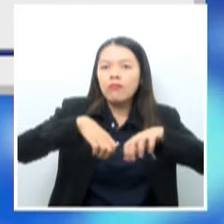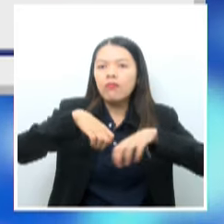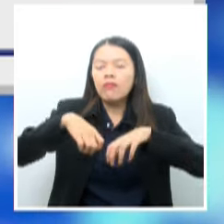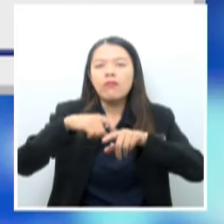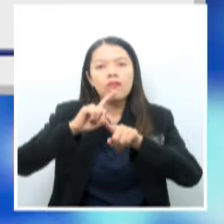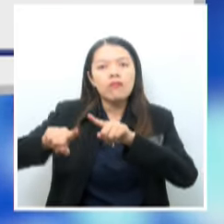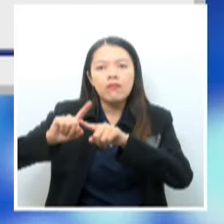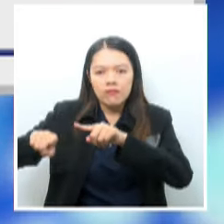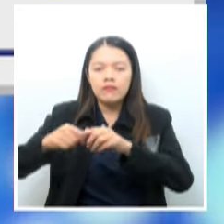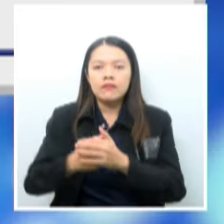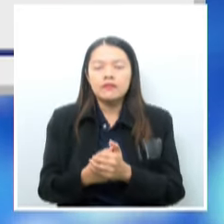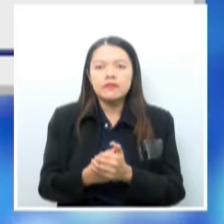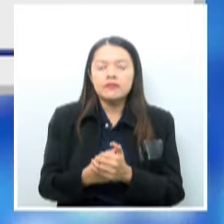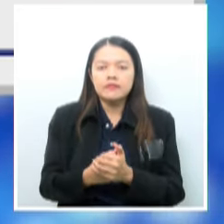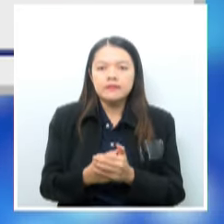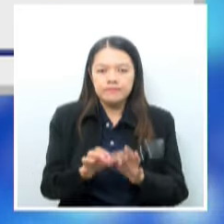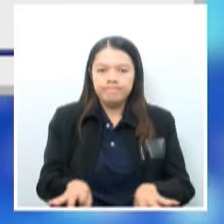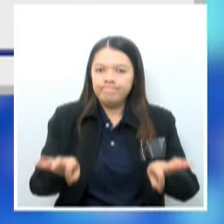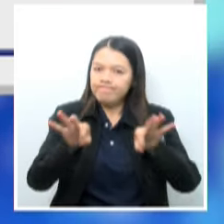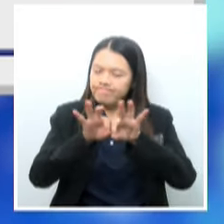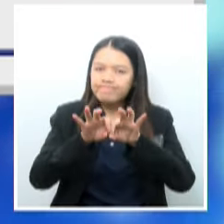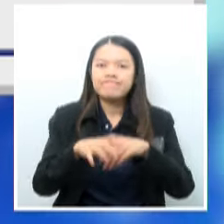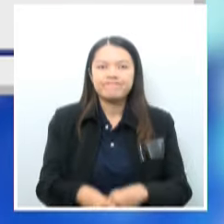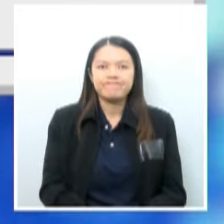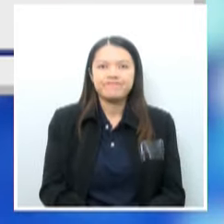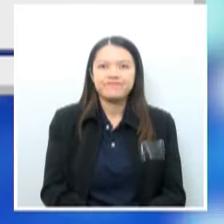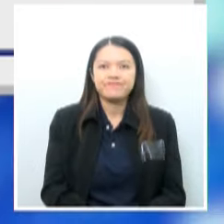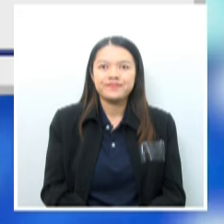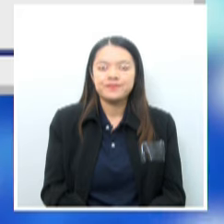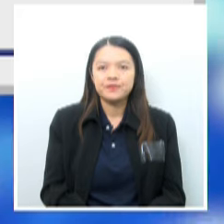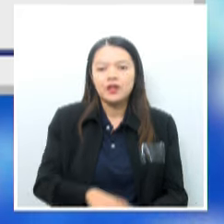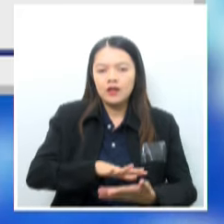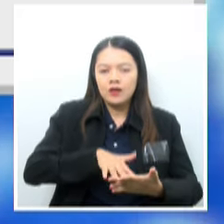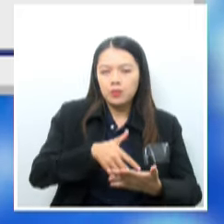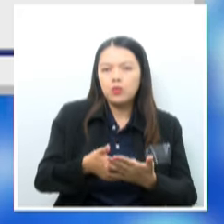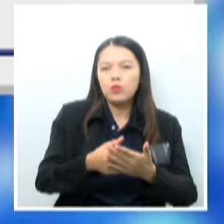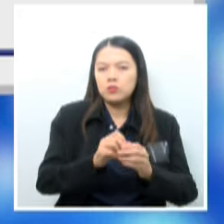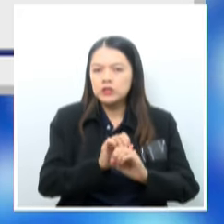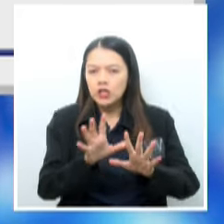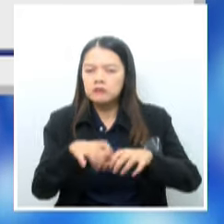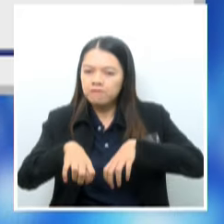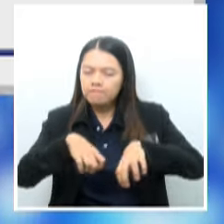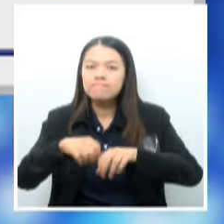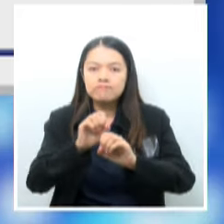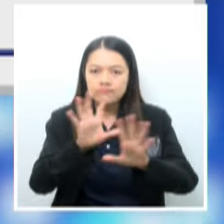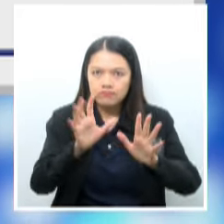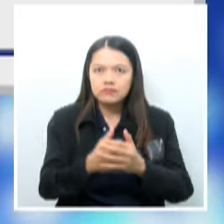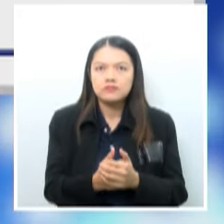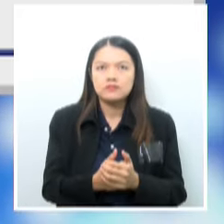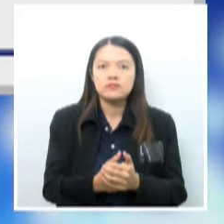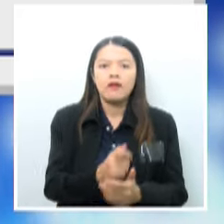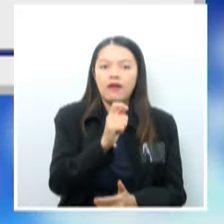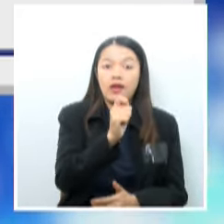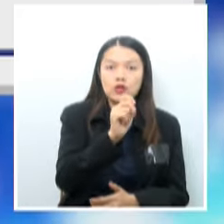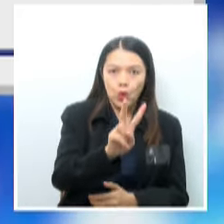ต่างๆนะครับอันนี้เป็นสิ่งที่สำคัญที่สุดนะครับเราต้องมีนโยบายที่ชัดเจนมีการบริหารจัดการที่ชัดเจนเนี่ย A ที่